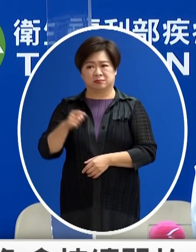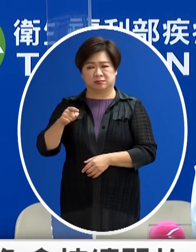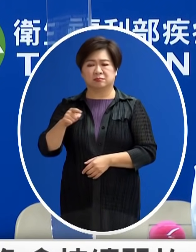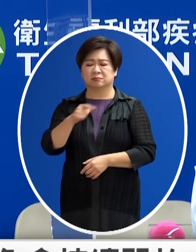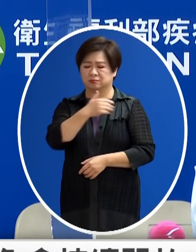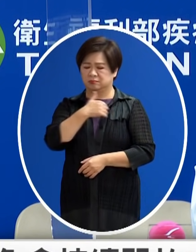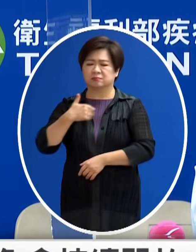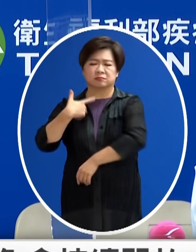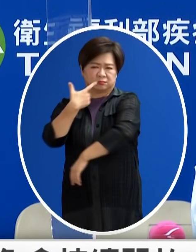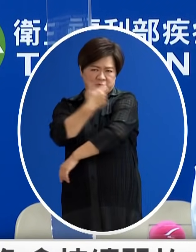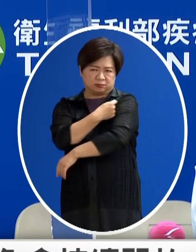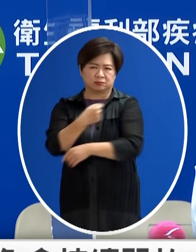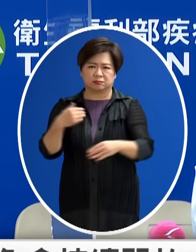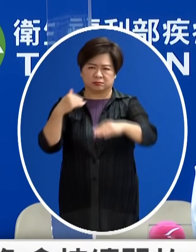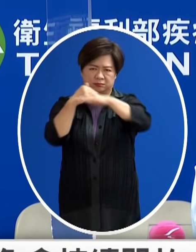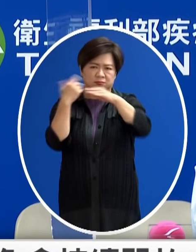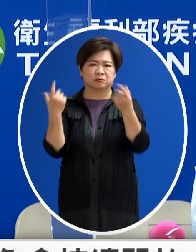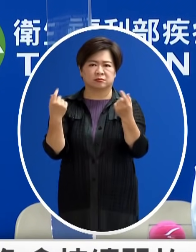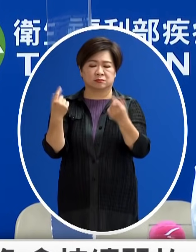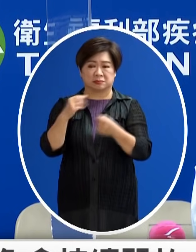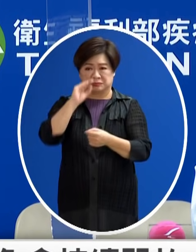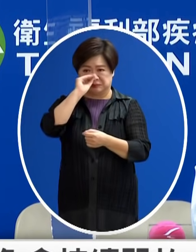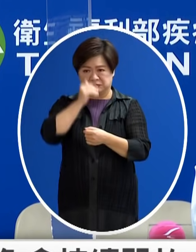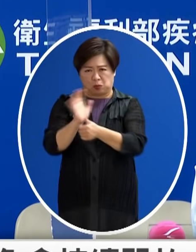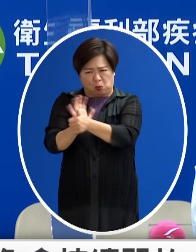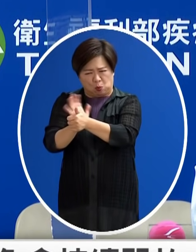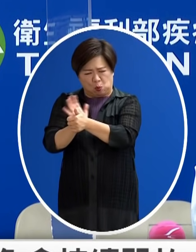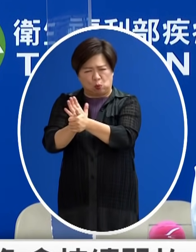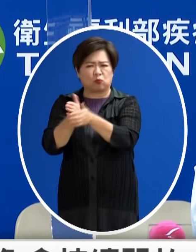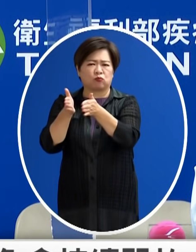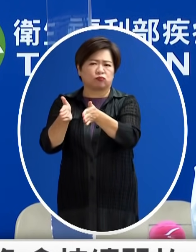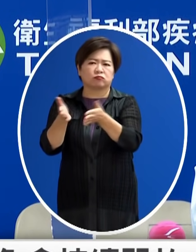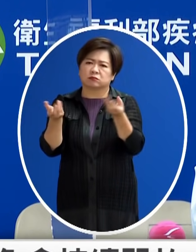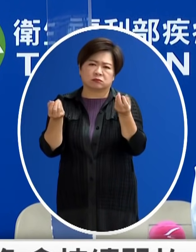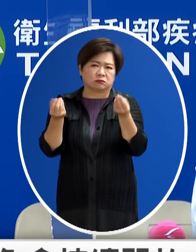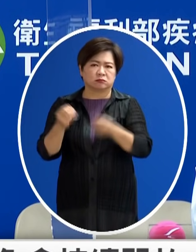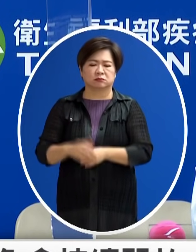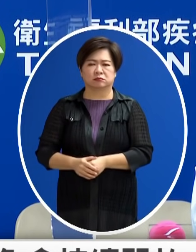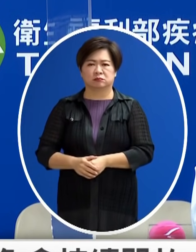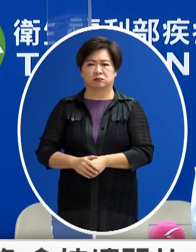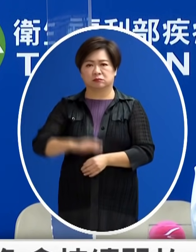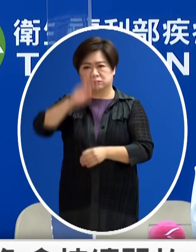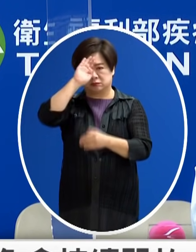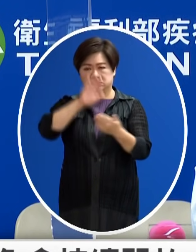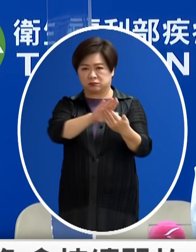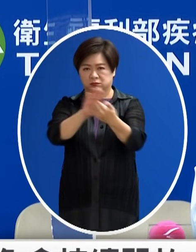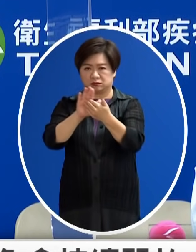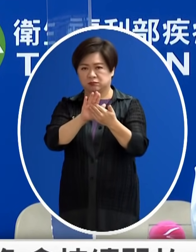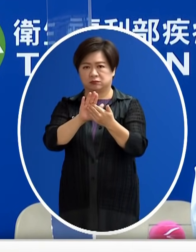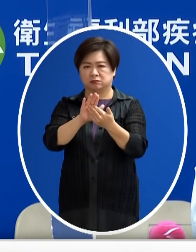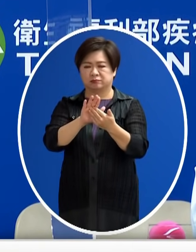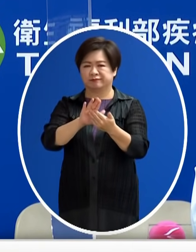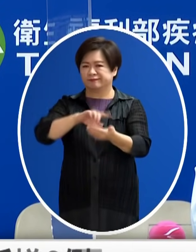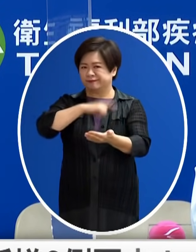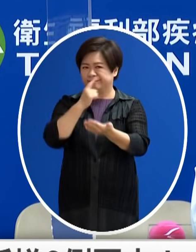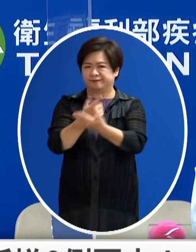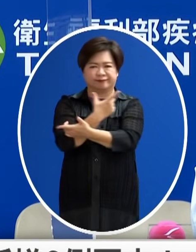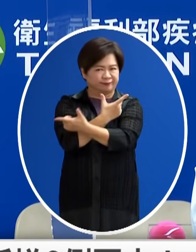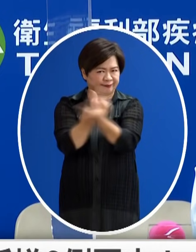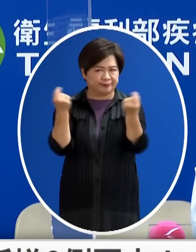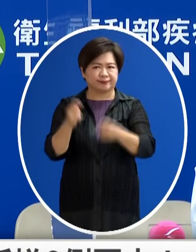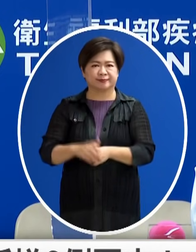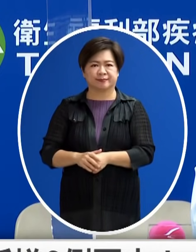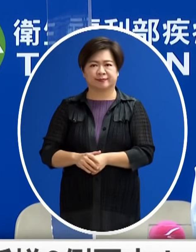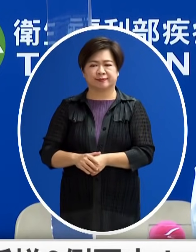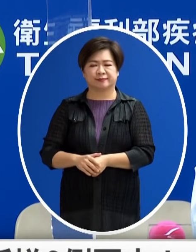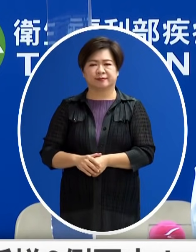利，那也不会特别为他们就是说一定要怎么样。好，我想其实这个防疫是一个全部的嘛。好，他不管是你